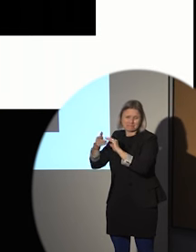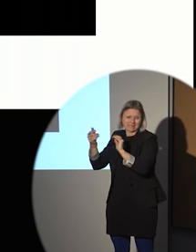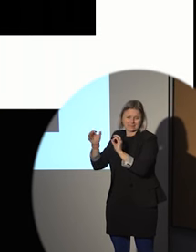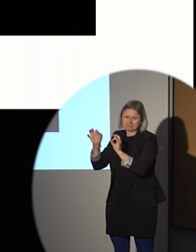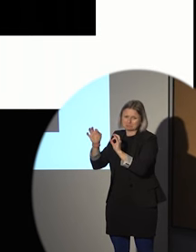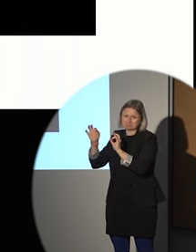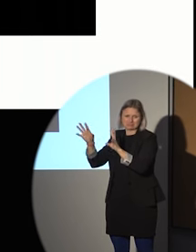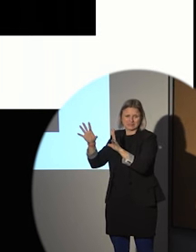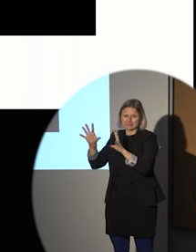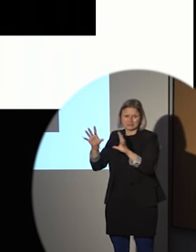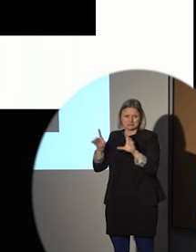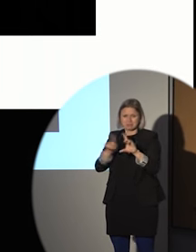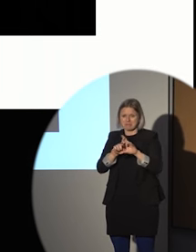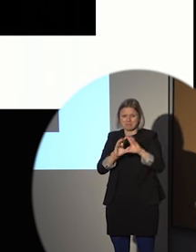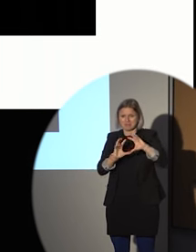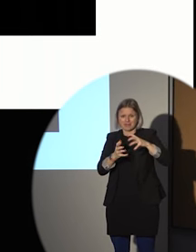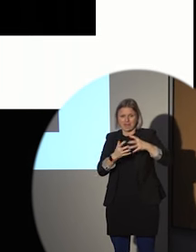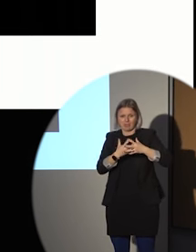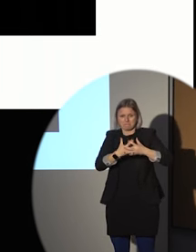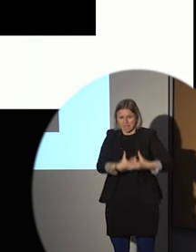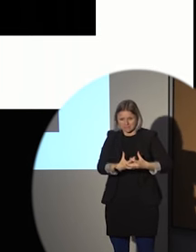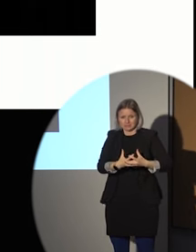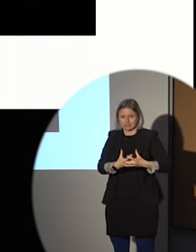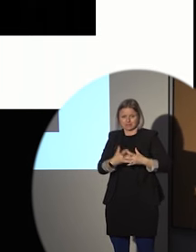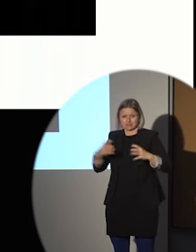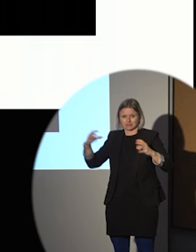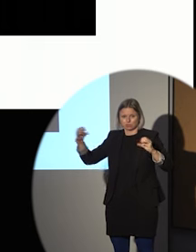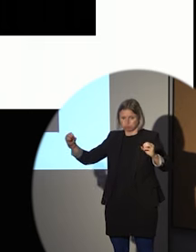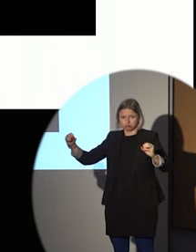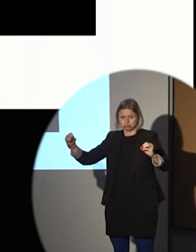quasiment la même masse que la Terre